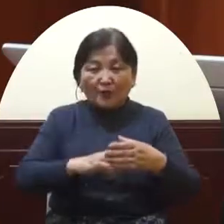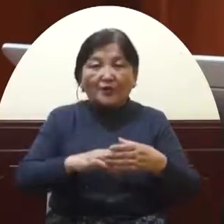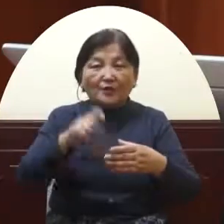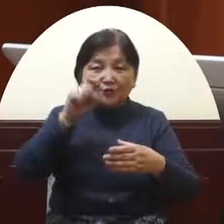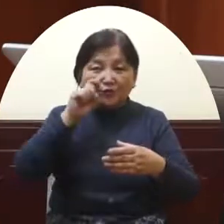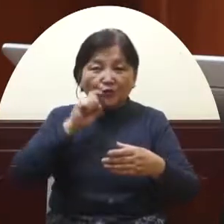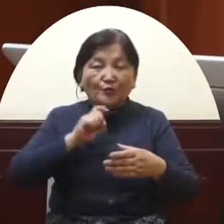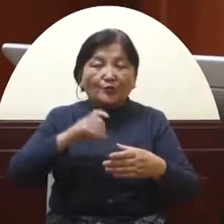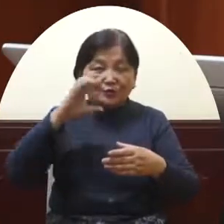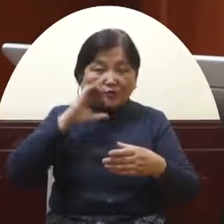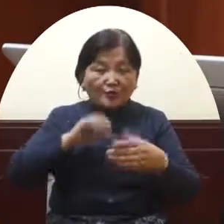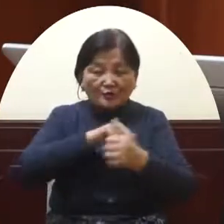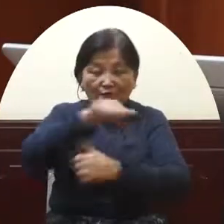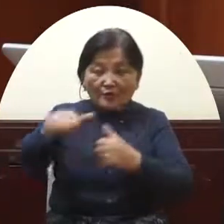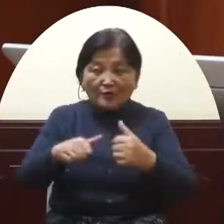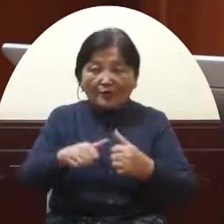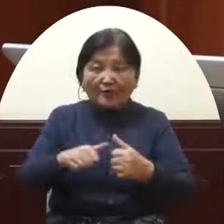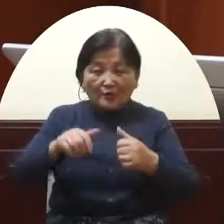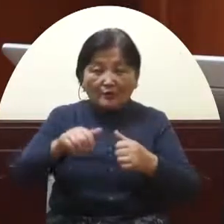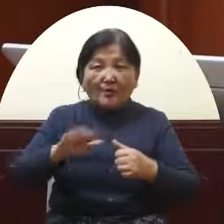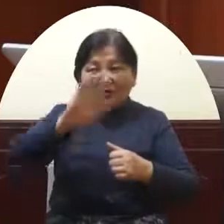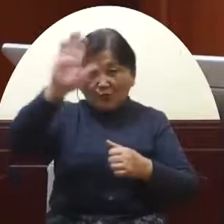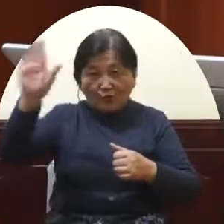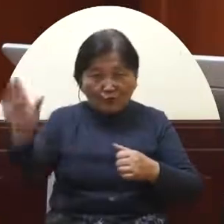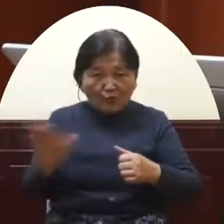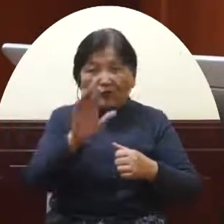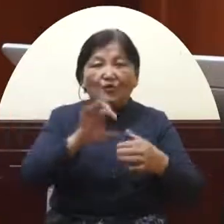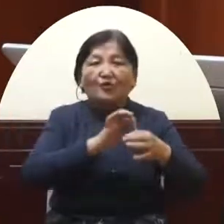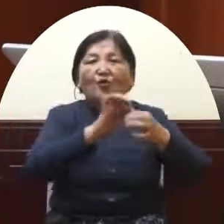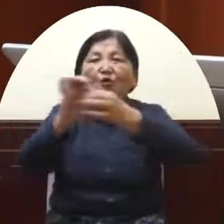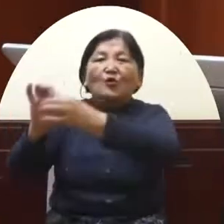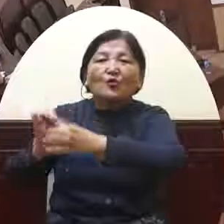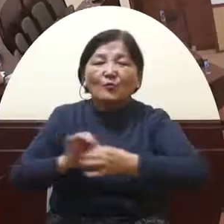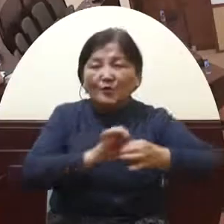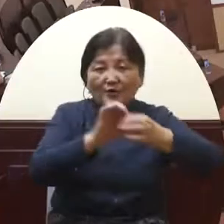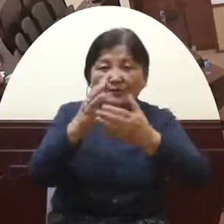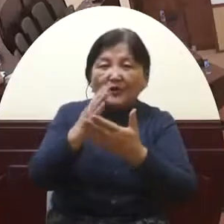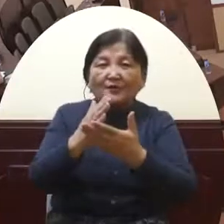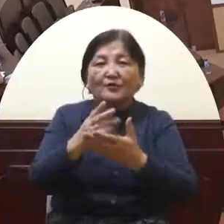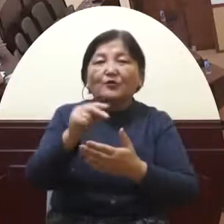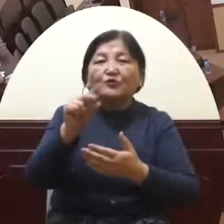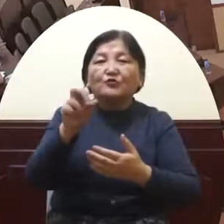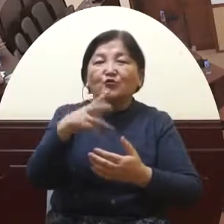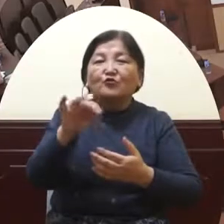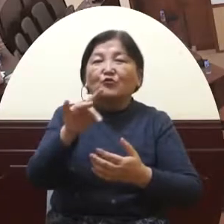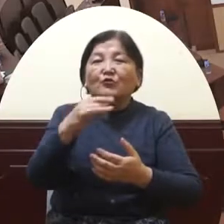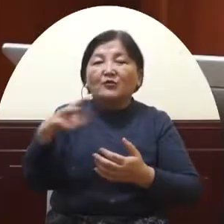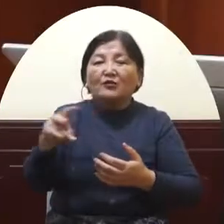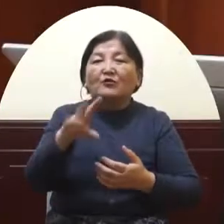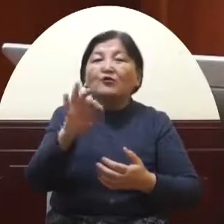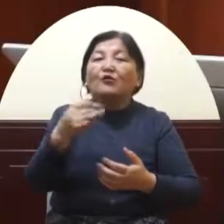мөнхөд хараат байдаг. Үндсэндээ бол бараг чөтгөрийн тойрогт орцсон гэж би бол харж байгаа. Дэлхийн улс орнуудын туршлагыг харах юм